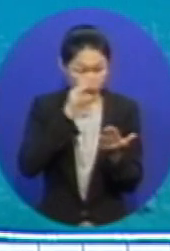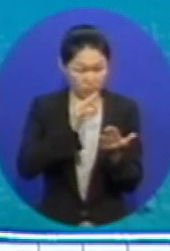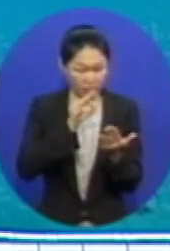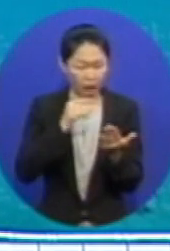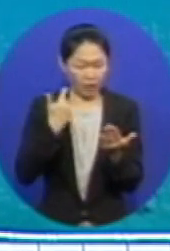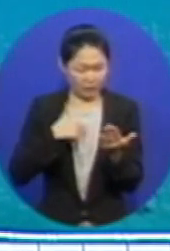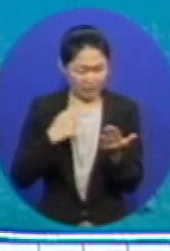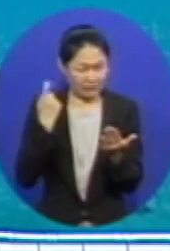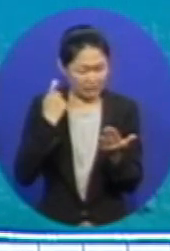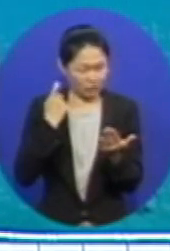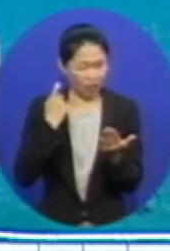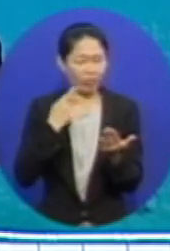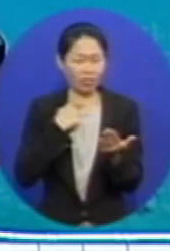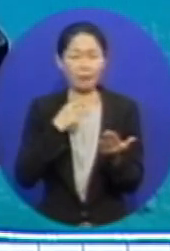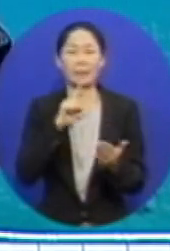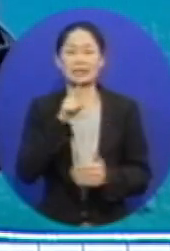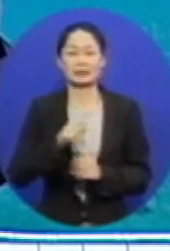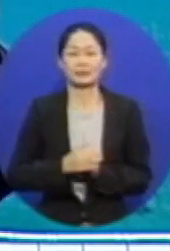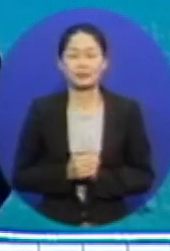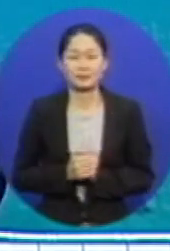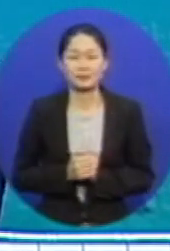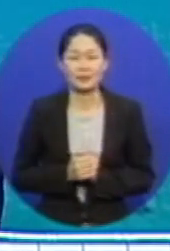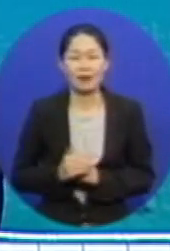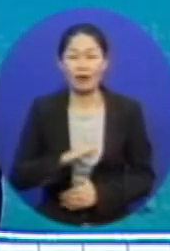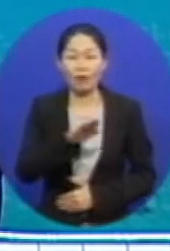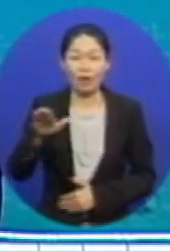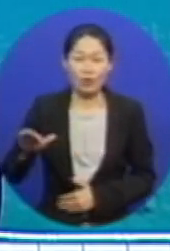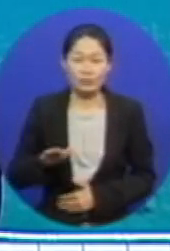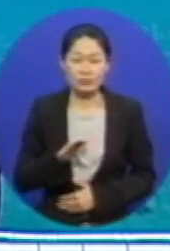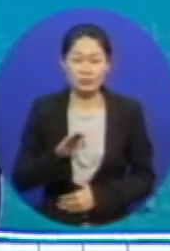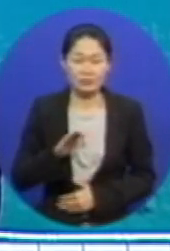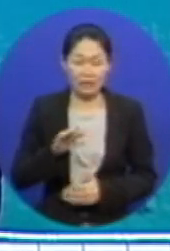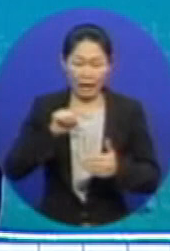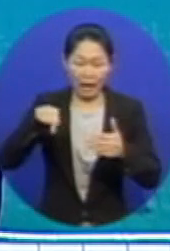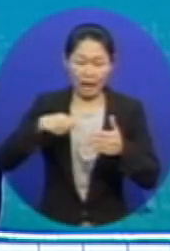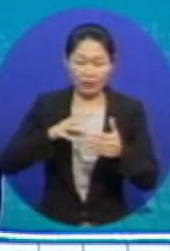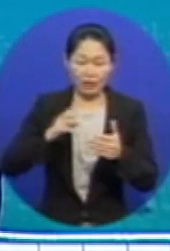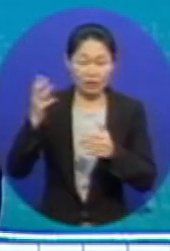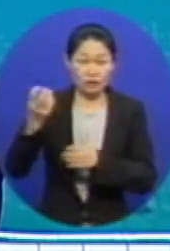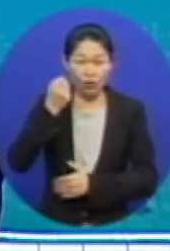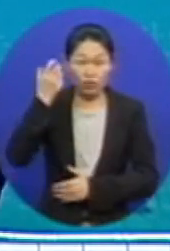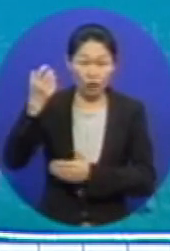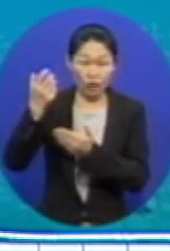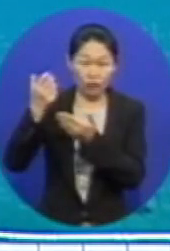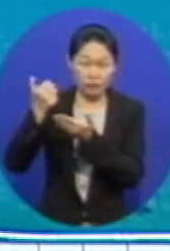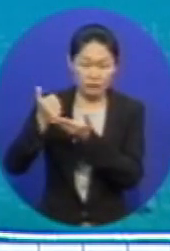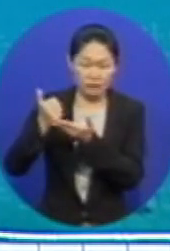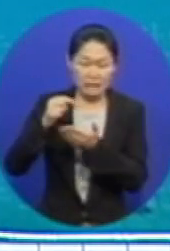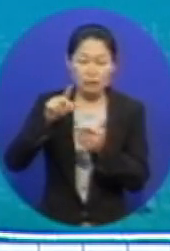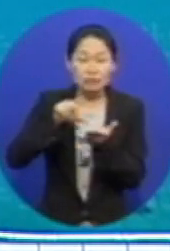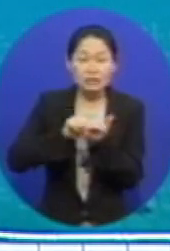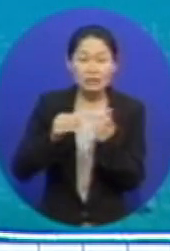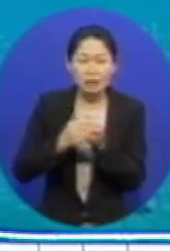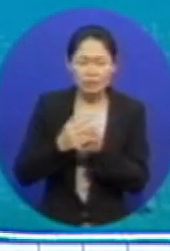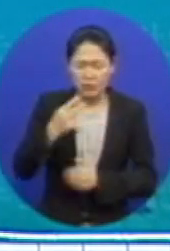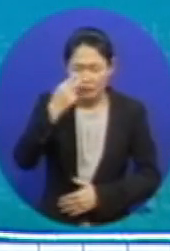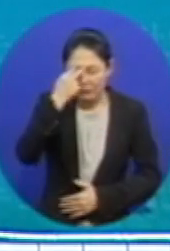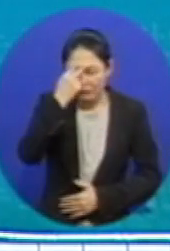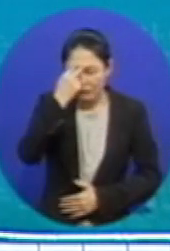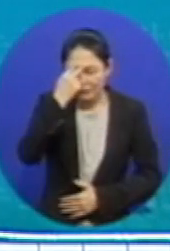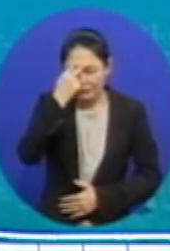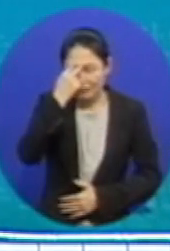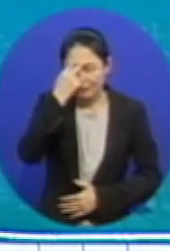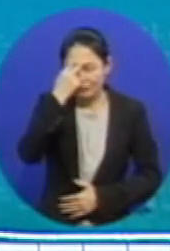늘 듣던 말씀이에요 여러분 안에 성령님께서 이 문제로 인해서 근심 하셨다는